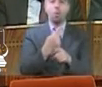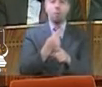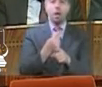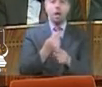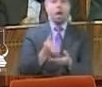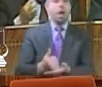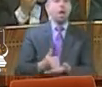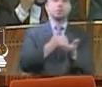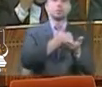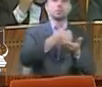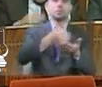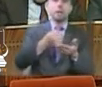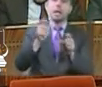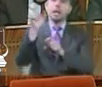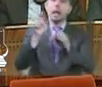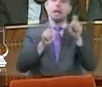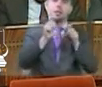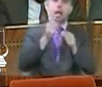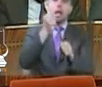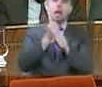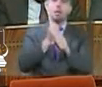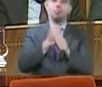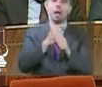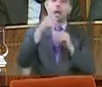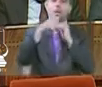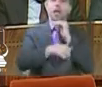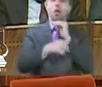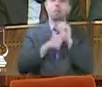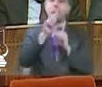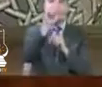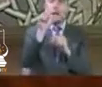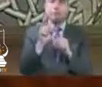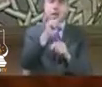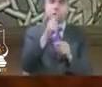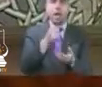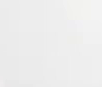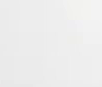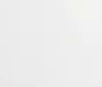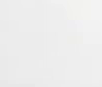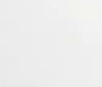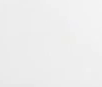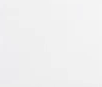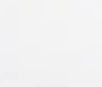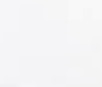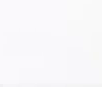الحكومه خاصه، انها تمكن هذه المناطق بالضبط، تمكنها من الادوات اللي كي تشتغل. شكرا.